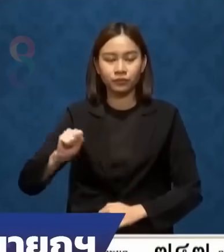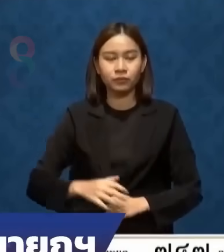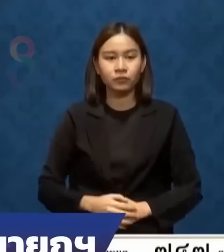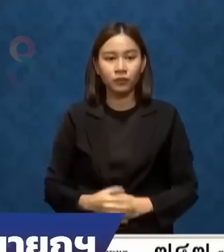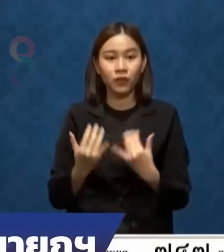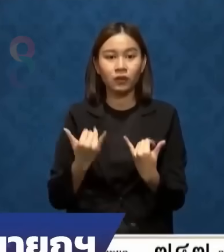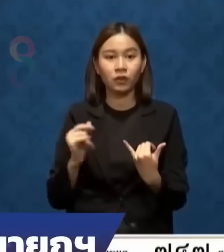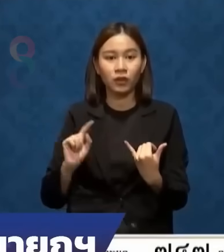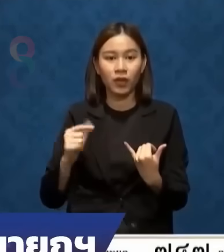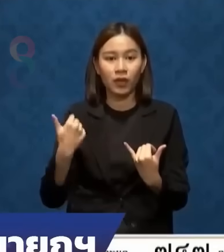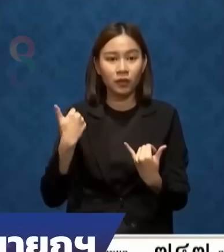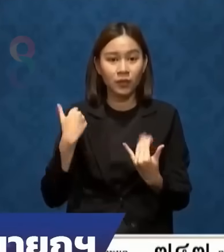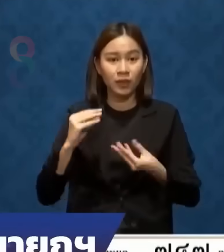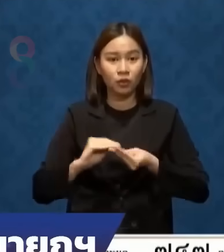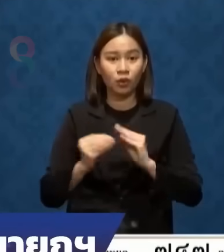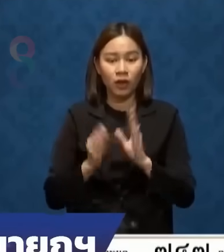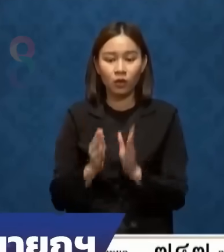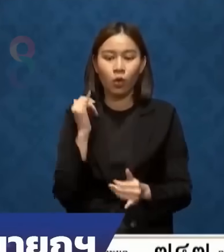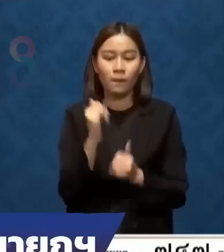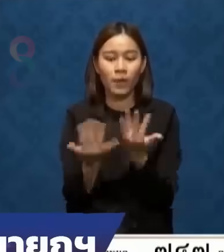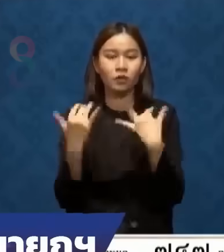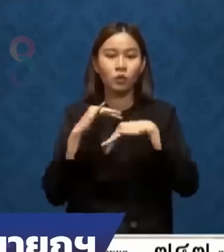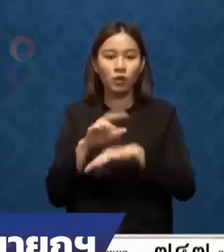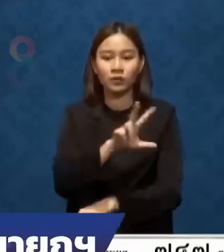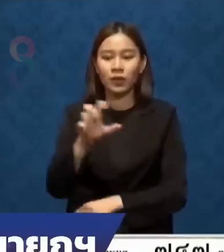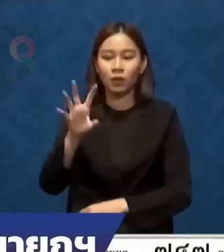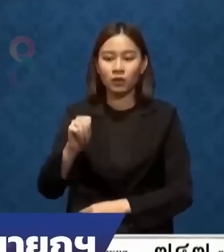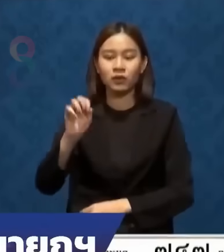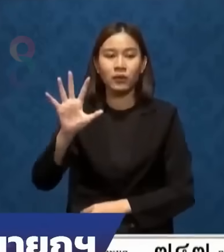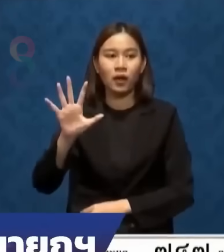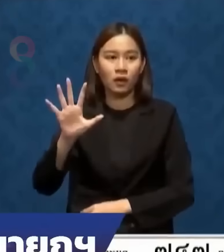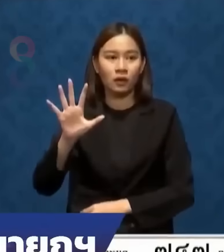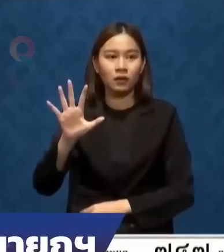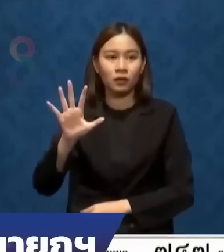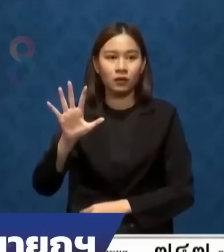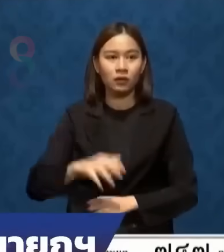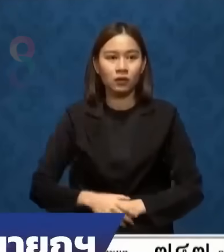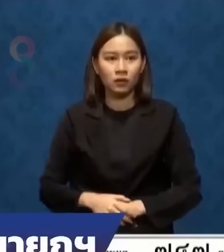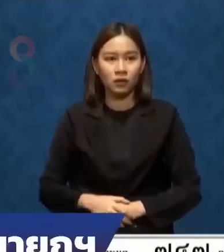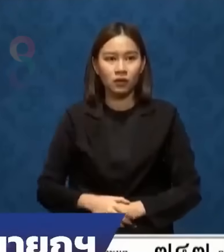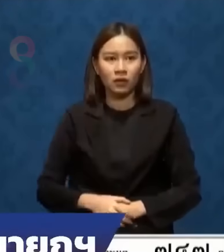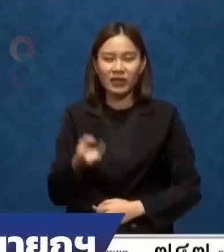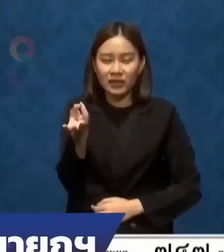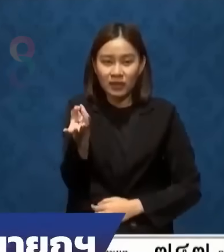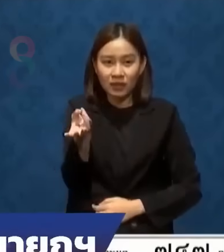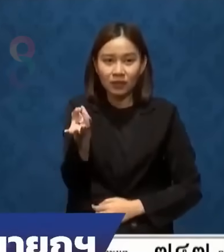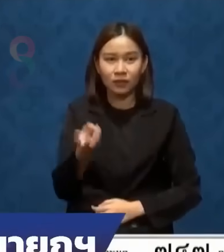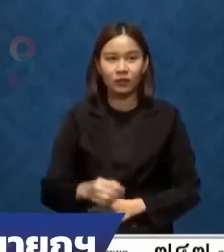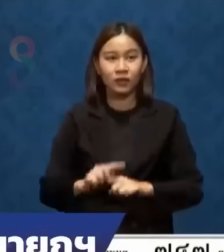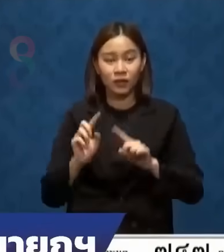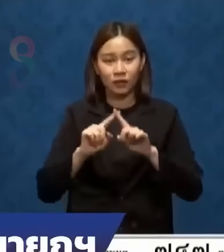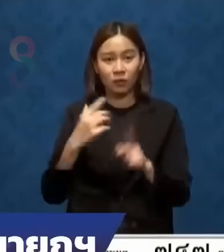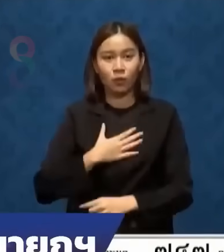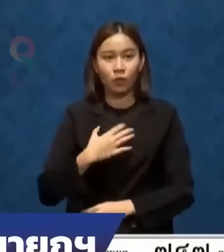ก็ตอนนี้นะครับก็มียอดผู้เข้ามาประชุม345ท่านครับท่านประธานก็อีกนิดนึงครับแต่ผมอย่